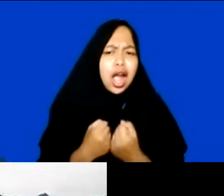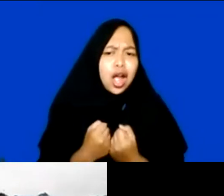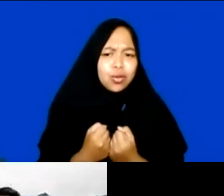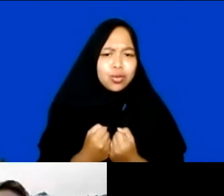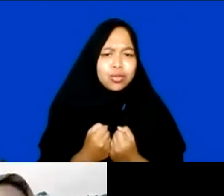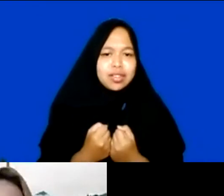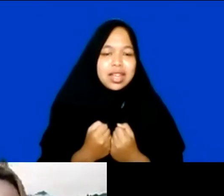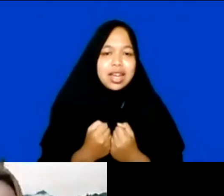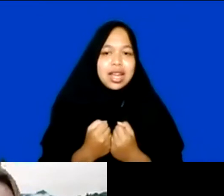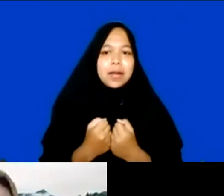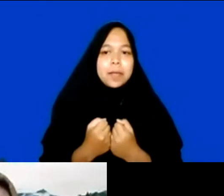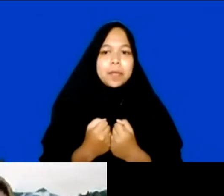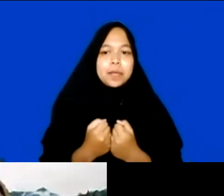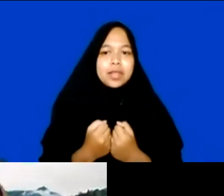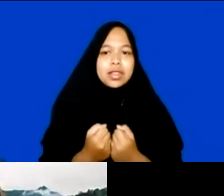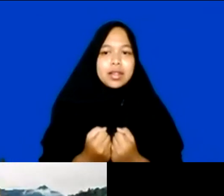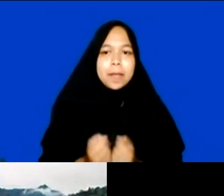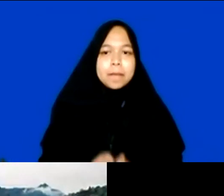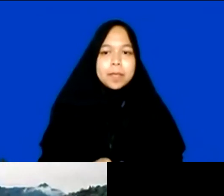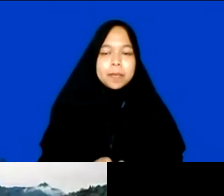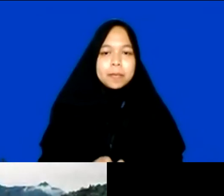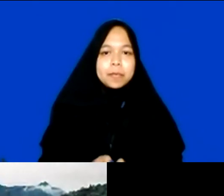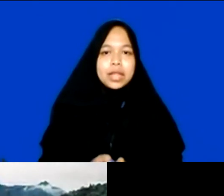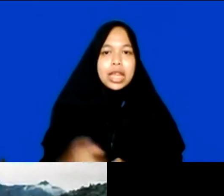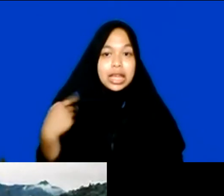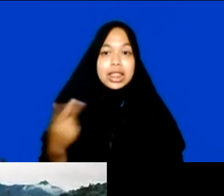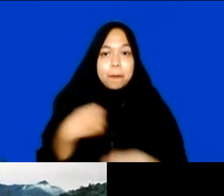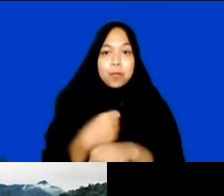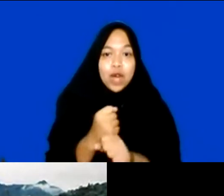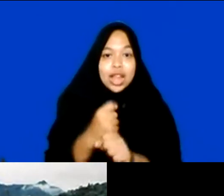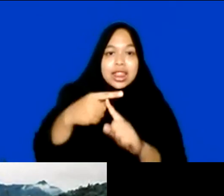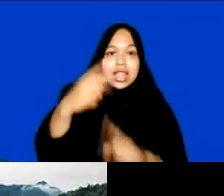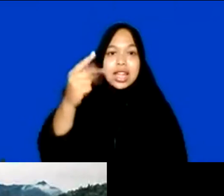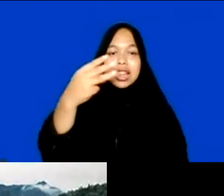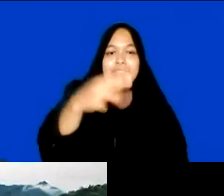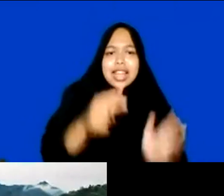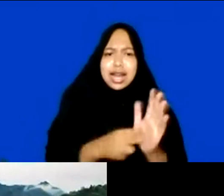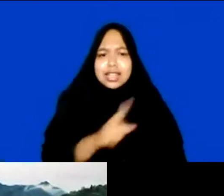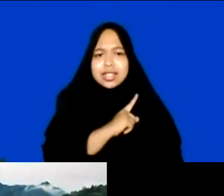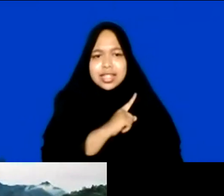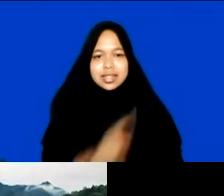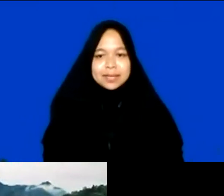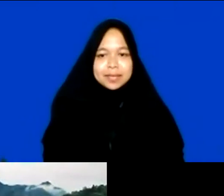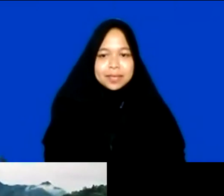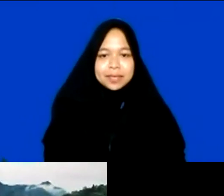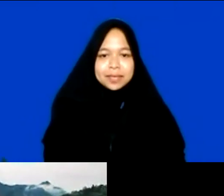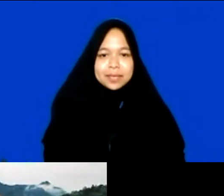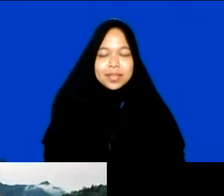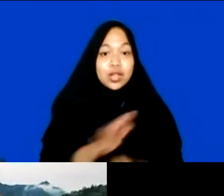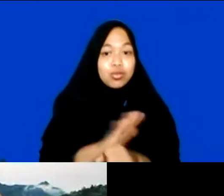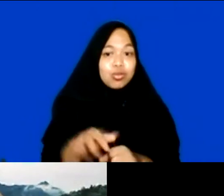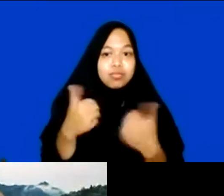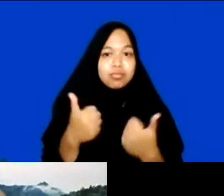malah kalau bisa menciptakan tren itu sendiri ya Mas ya, dari gaya style masing-masing mahasiswa sendiri. Oke, cukup bagus